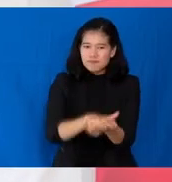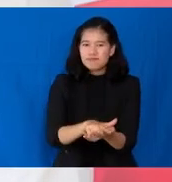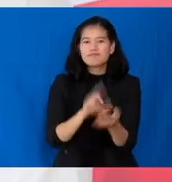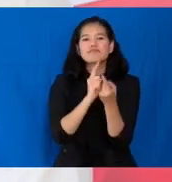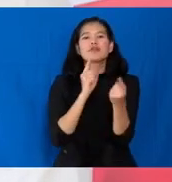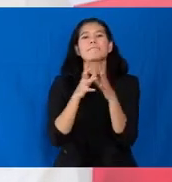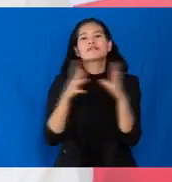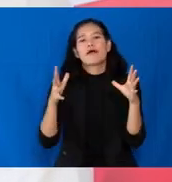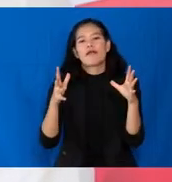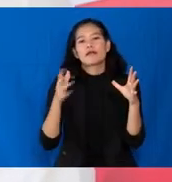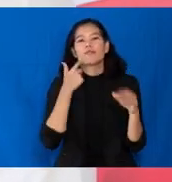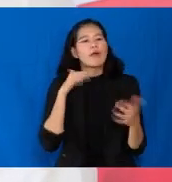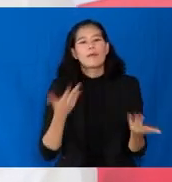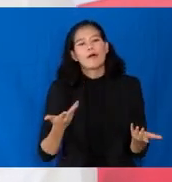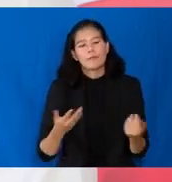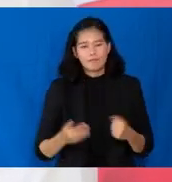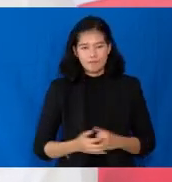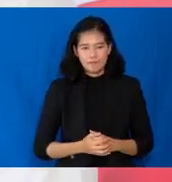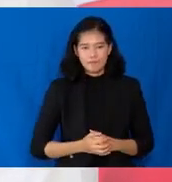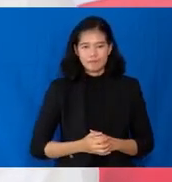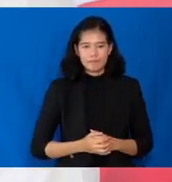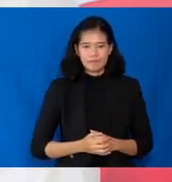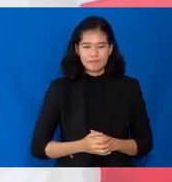jika akan melaksanakan